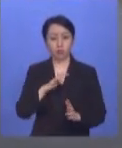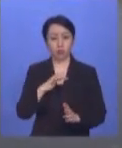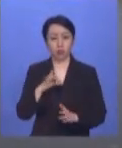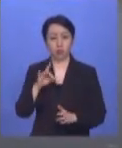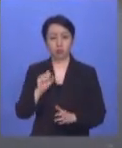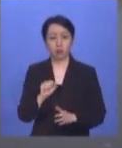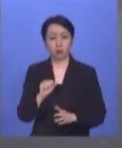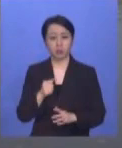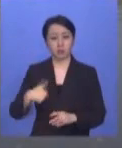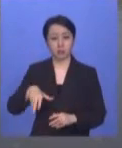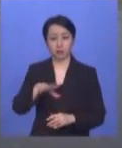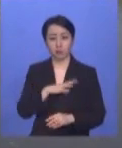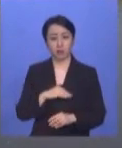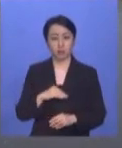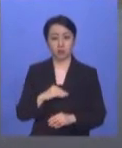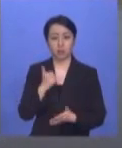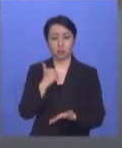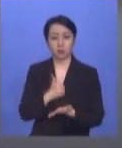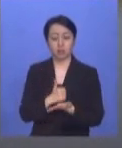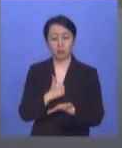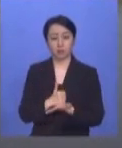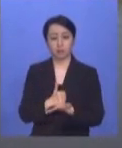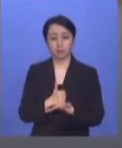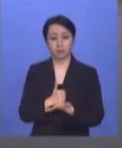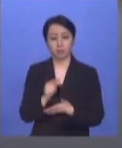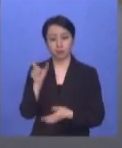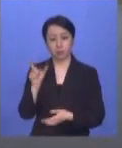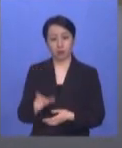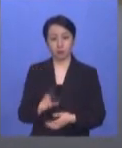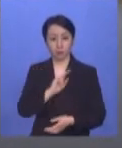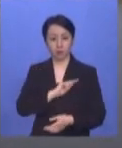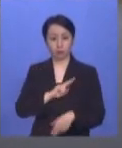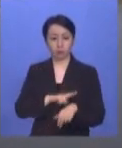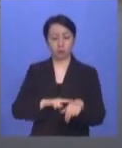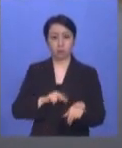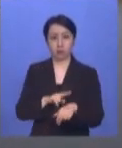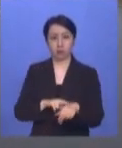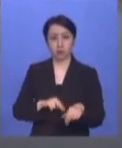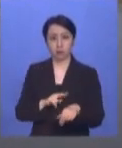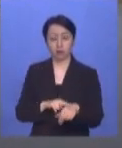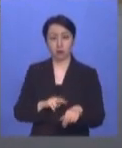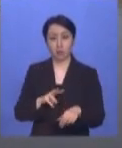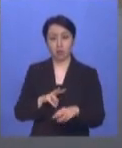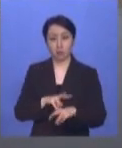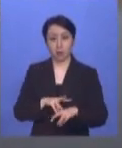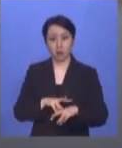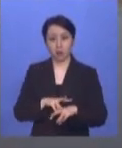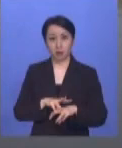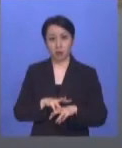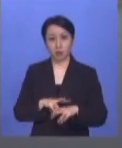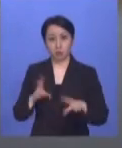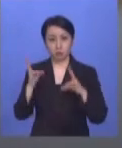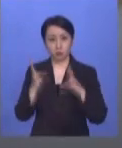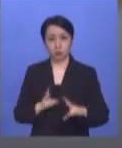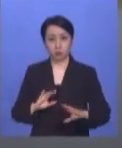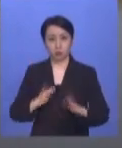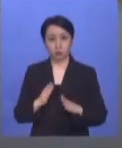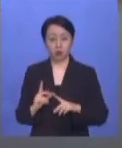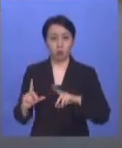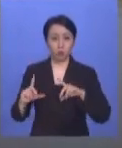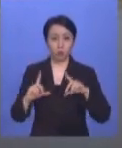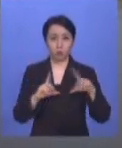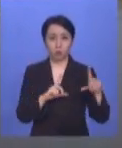мы совместно с акимом сотрудниками полиции и сотрудниками МЧС